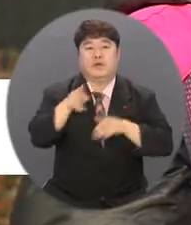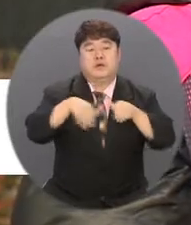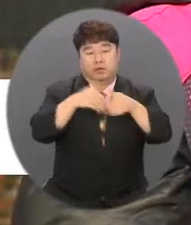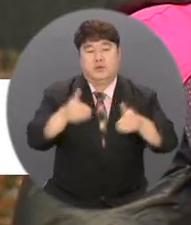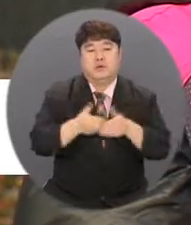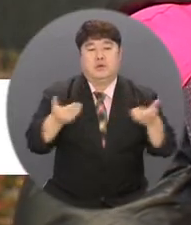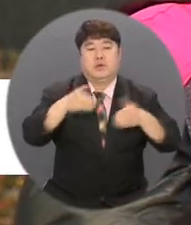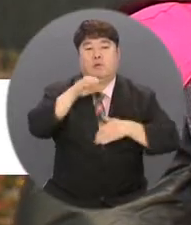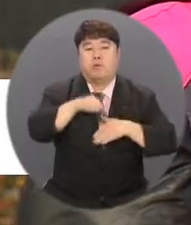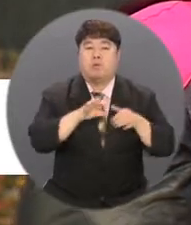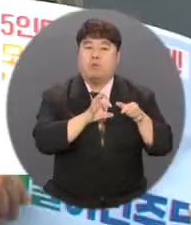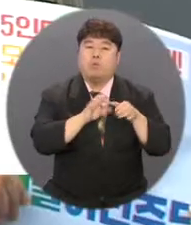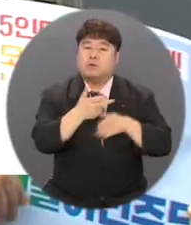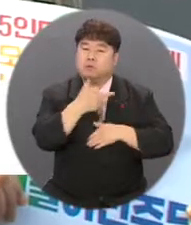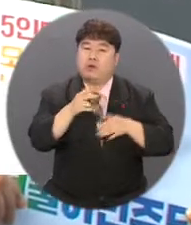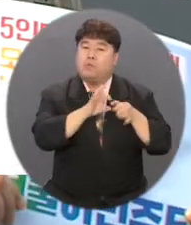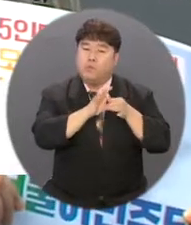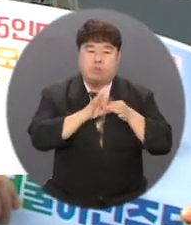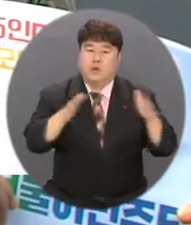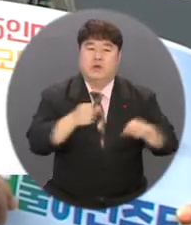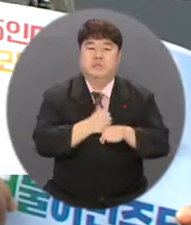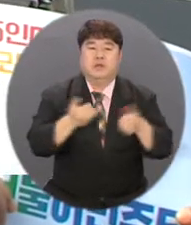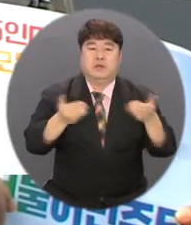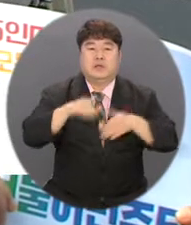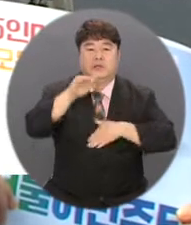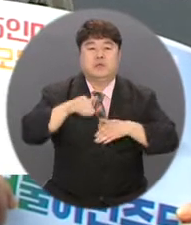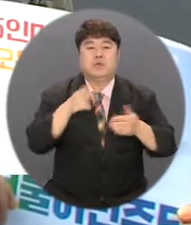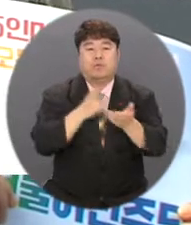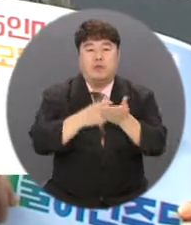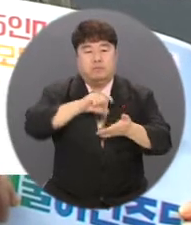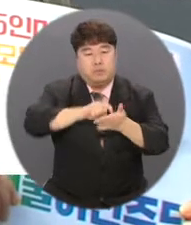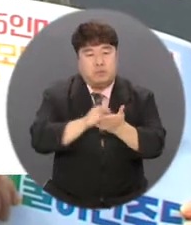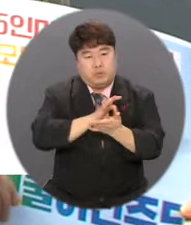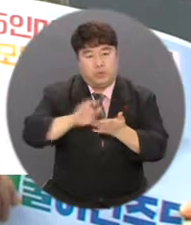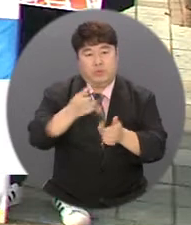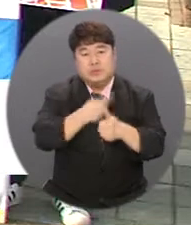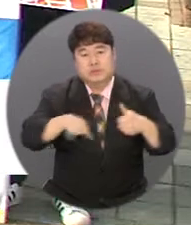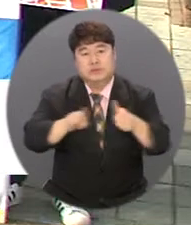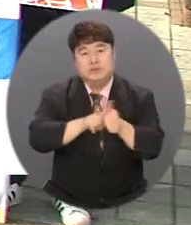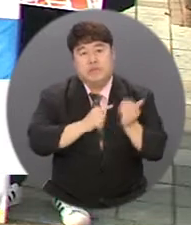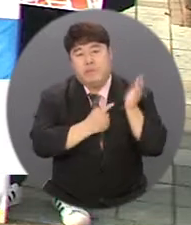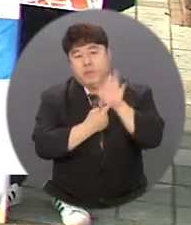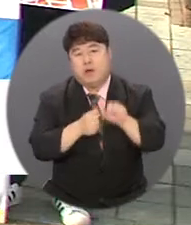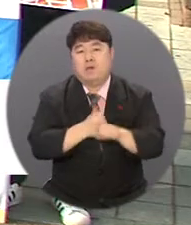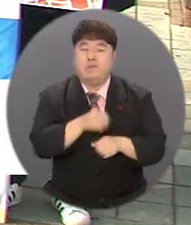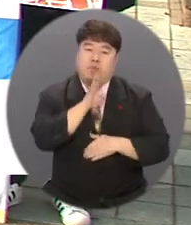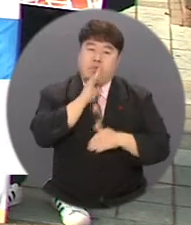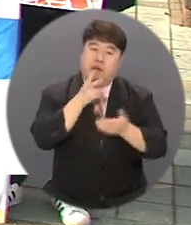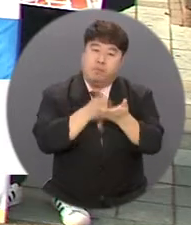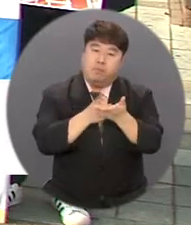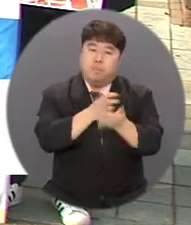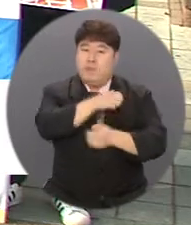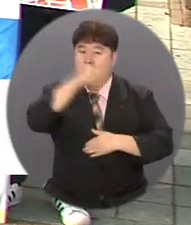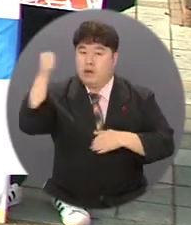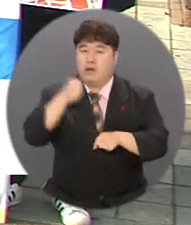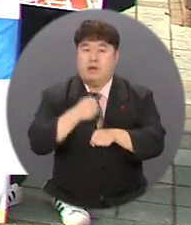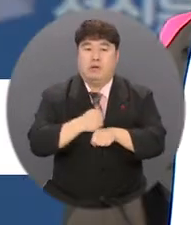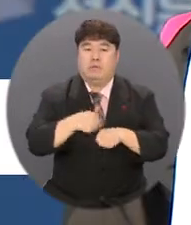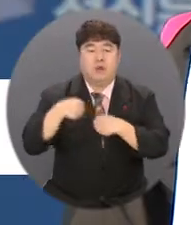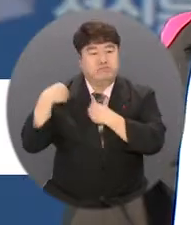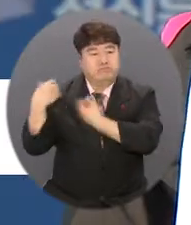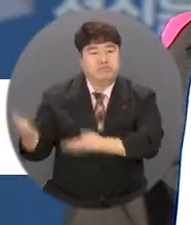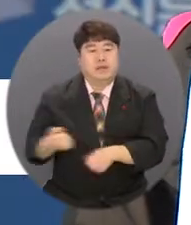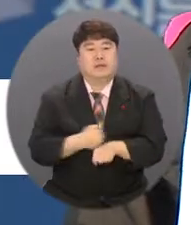사업장 규모에 관계없이 근로기준법을 적용하겠다는 의지를 밝혀놓고 실제 법안 통과에는 손을 놓고